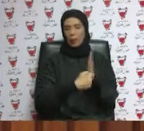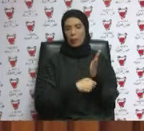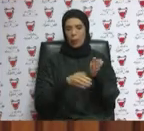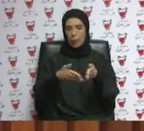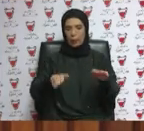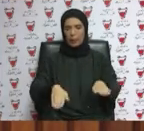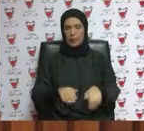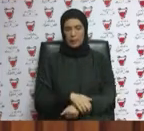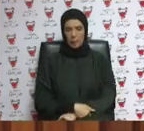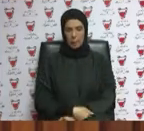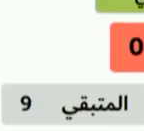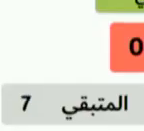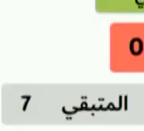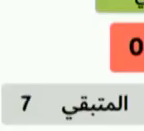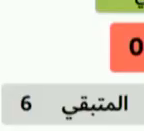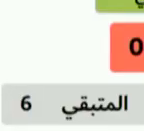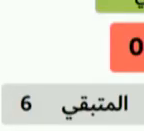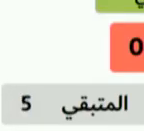المضبطة؟